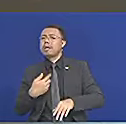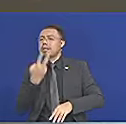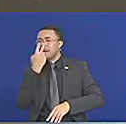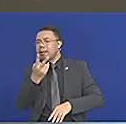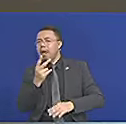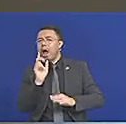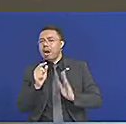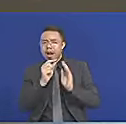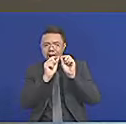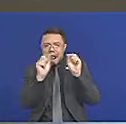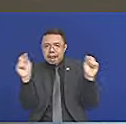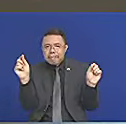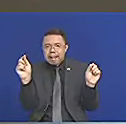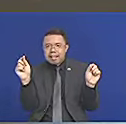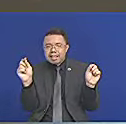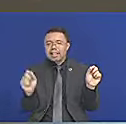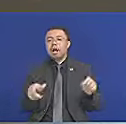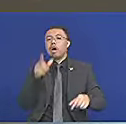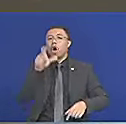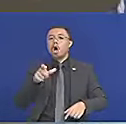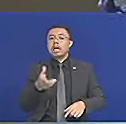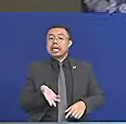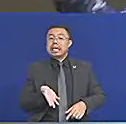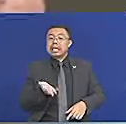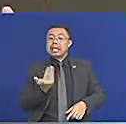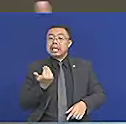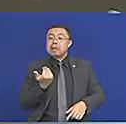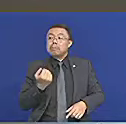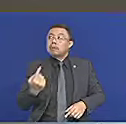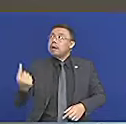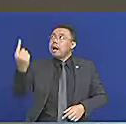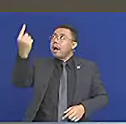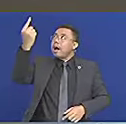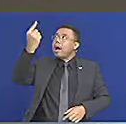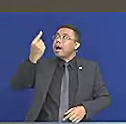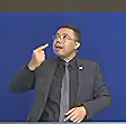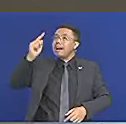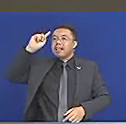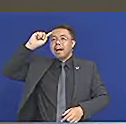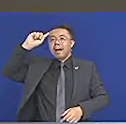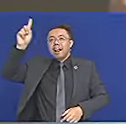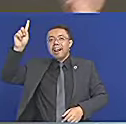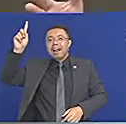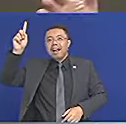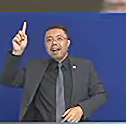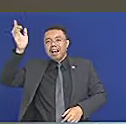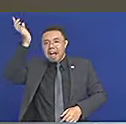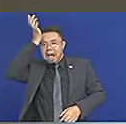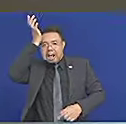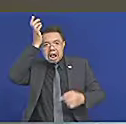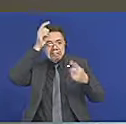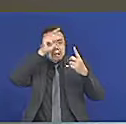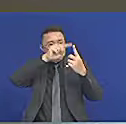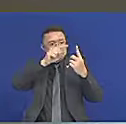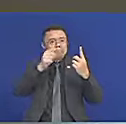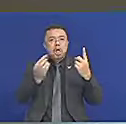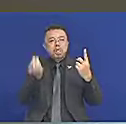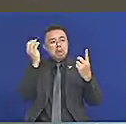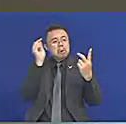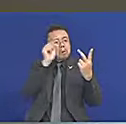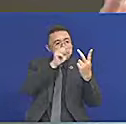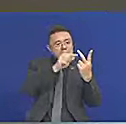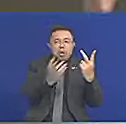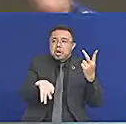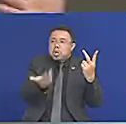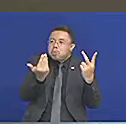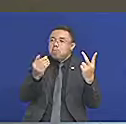beberapa kalimat seorang yang hidup di hadirat Allah. Raja ini atau tokoh ini